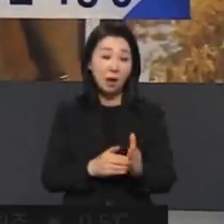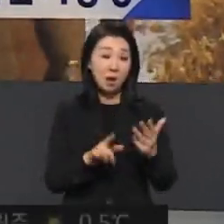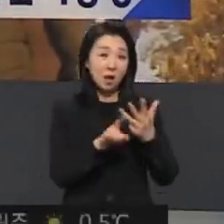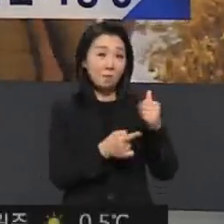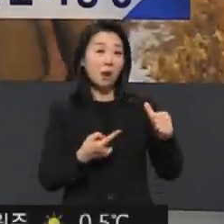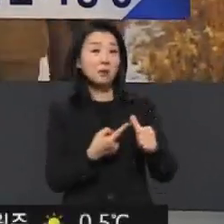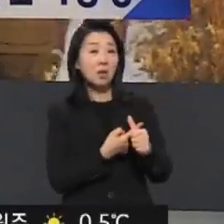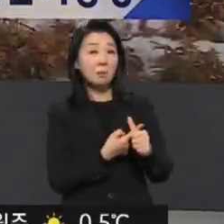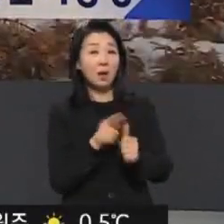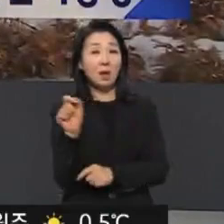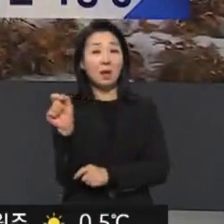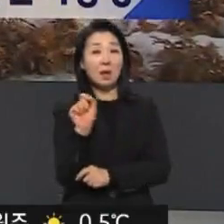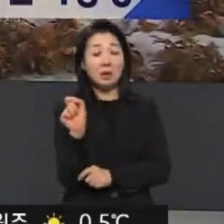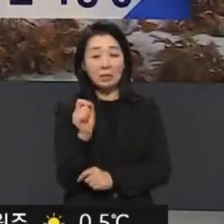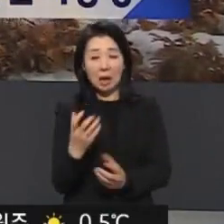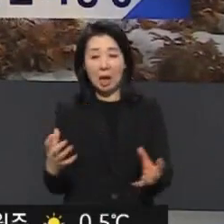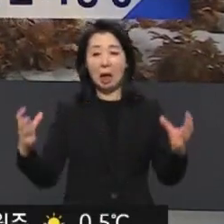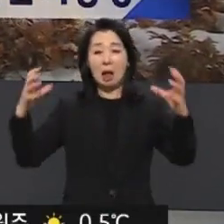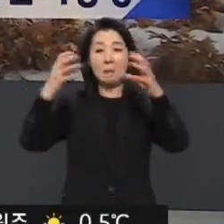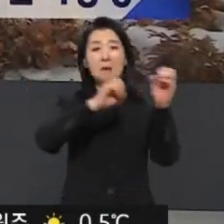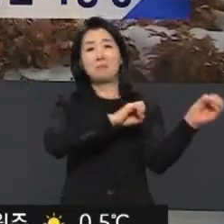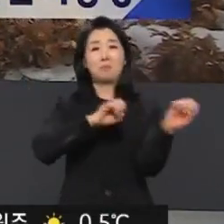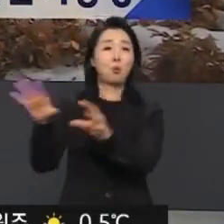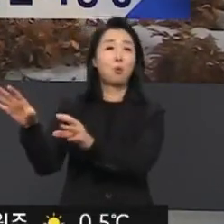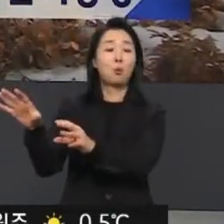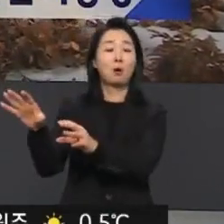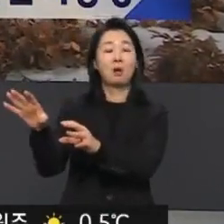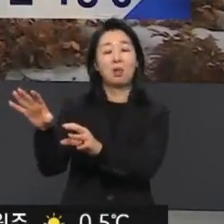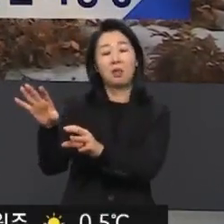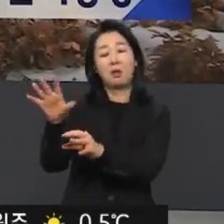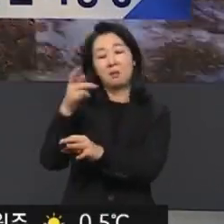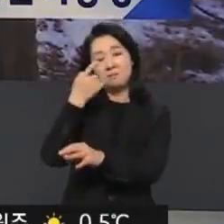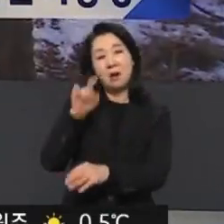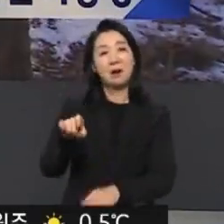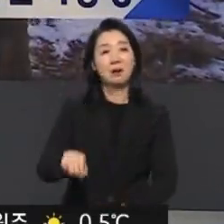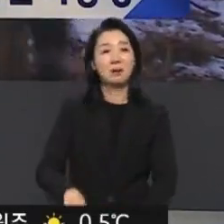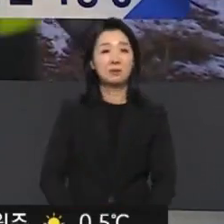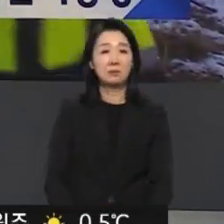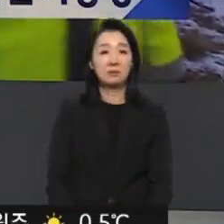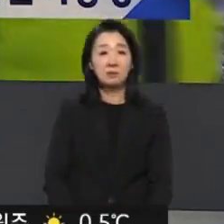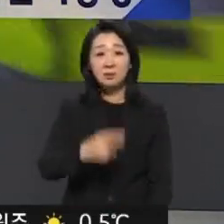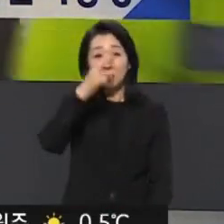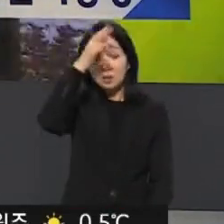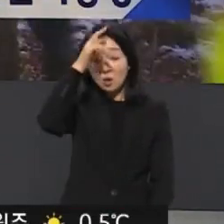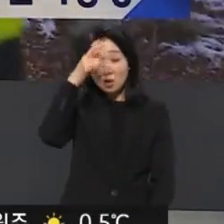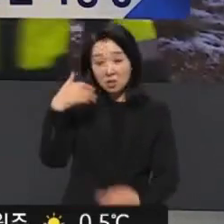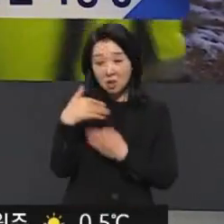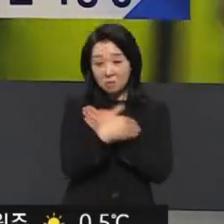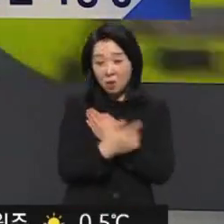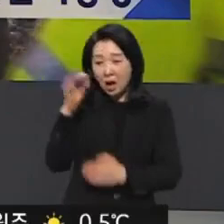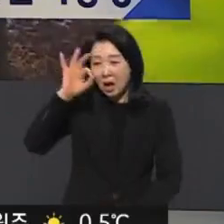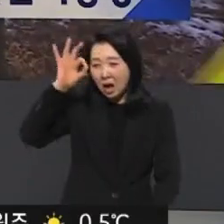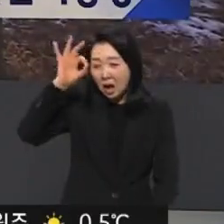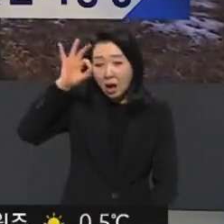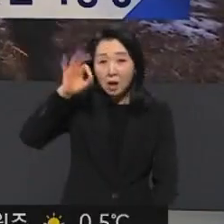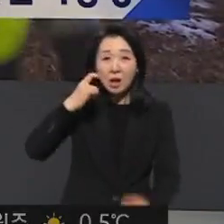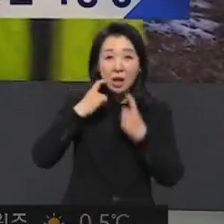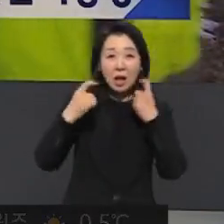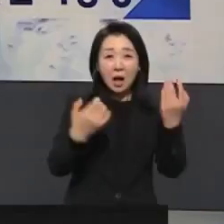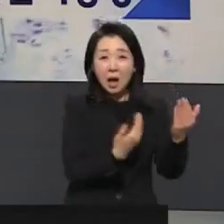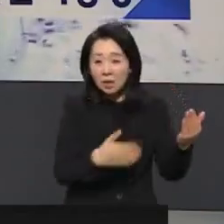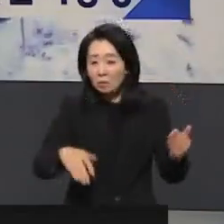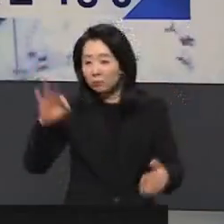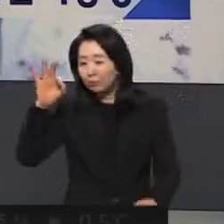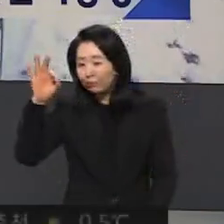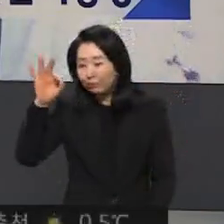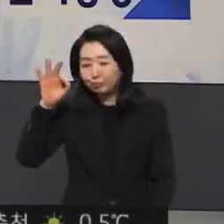살해해서 차량용 루프백에 담아 버린 것으로 경찰 조사 결과 드러났습니다. 경찰은 이 시신을 찾기 위해 한강 하구